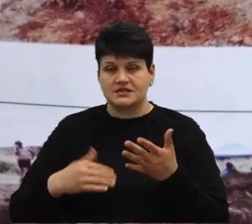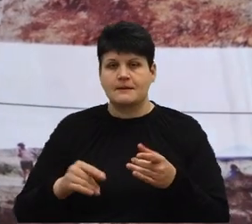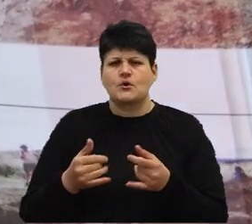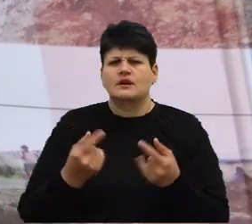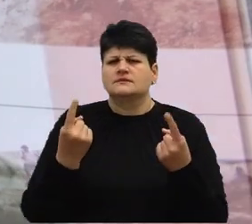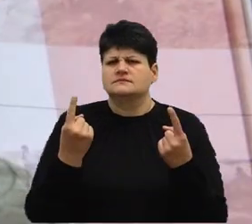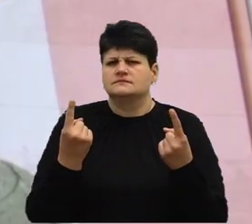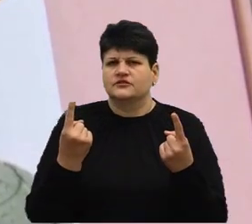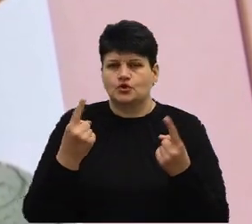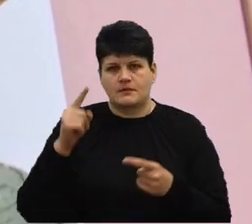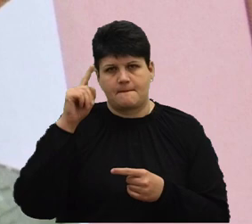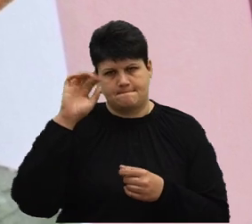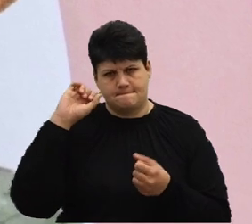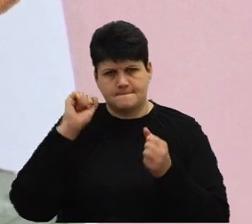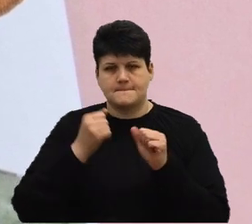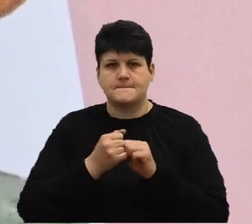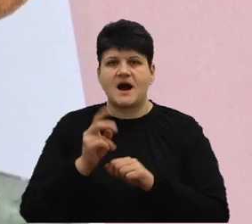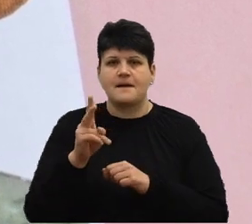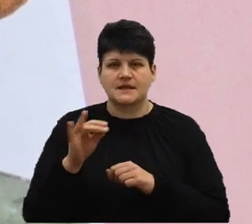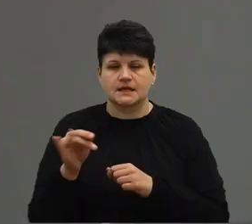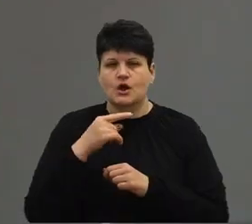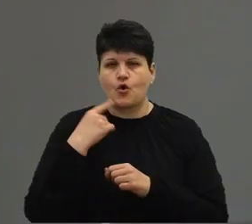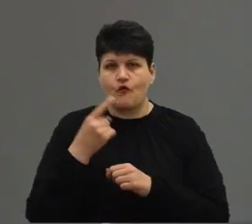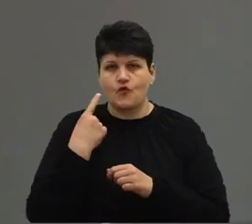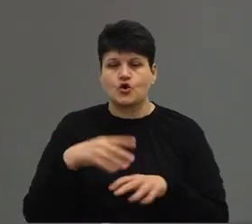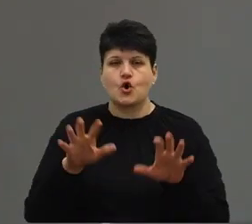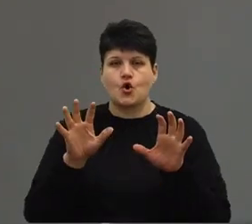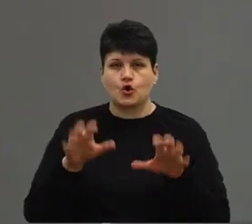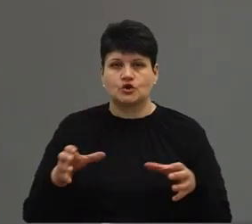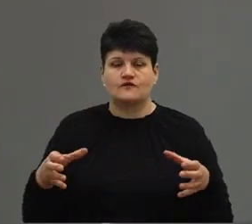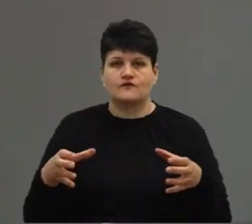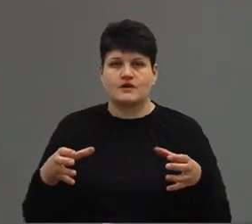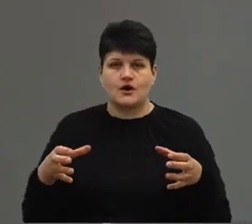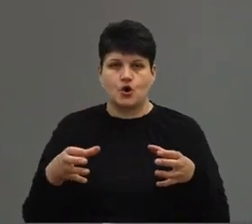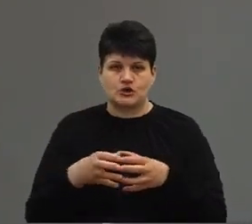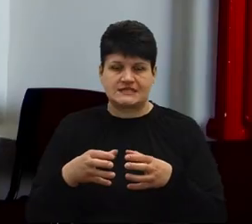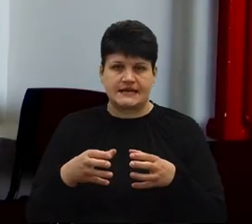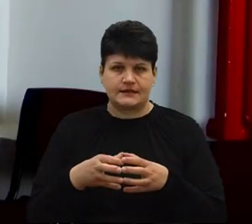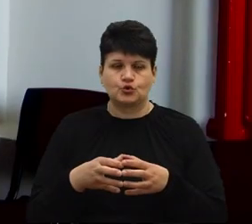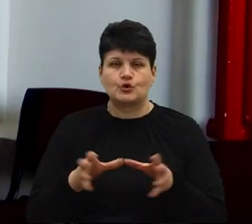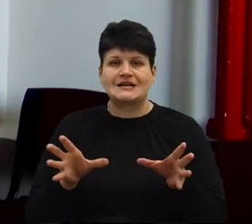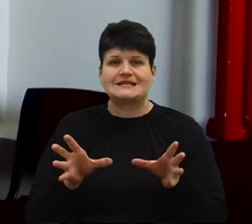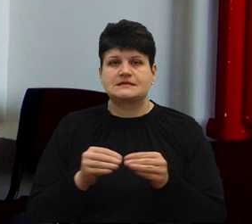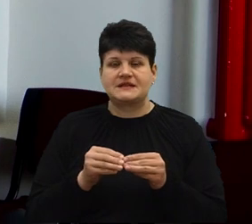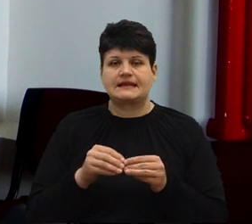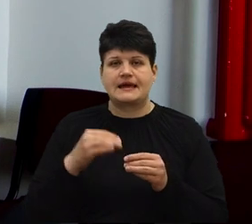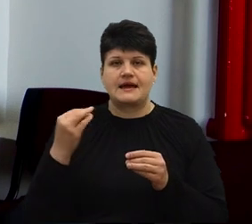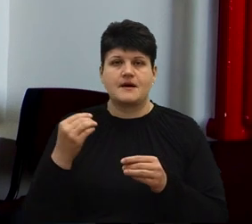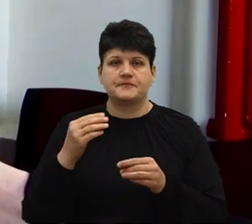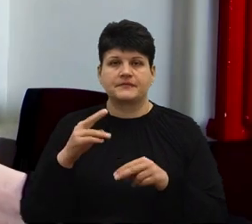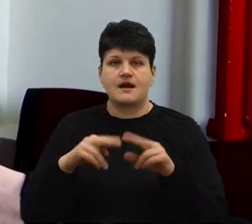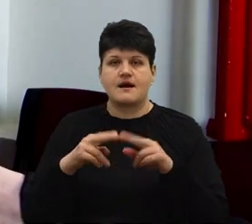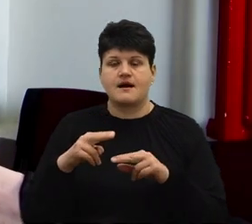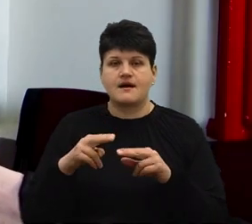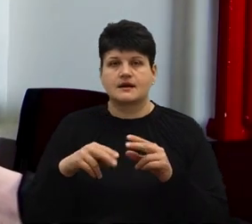про найбільш відомі пам'ятки розповідає голова Тернопільського осередку спілки археологів Богдан строцень така бомба козаком